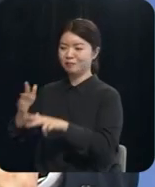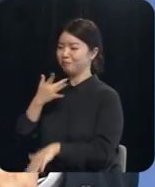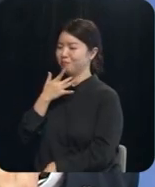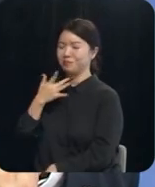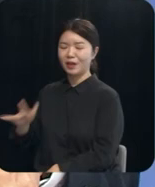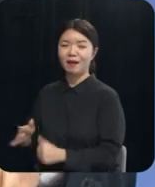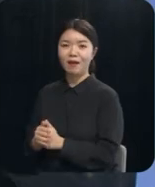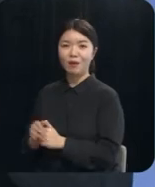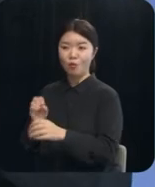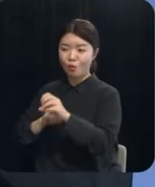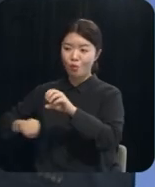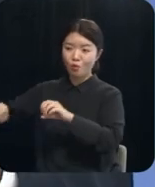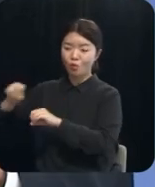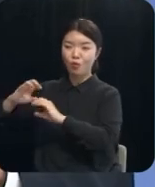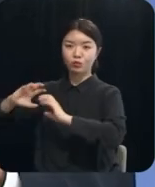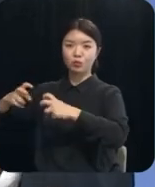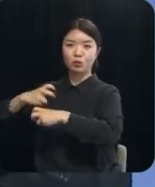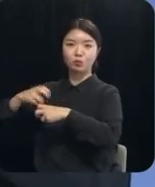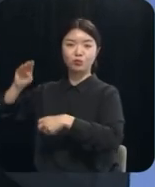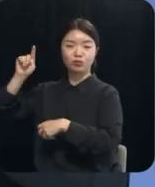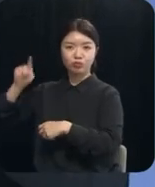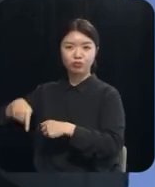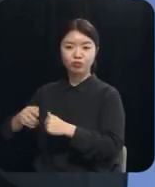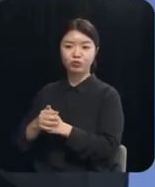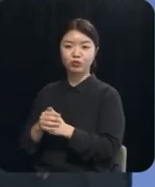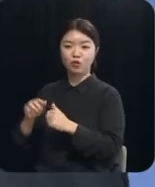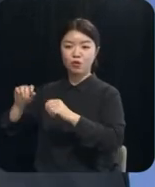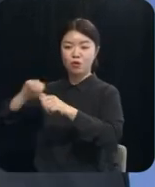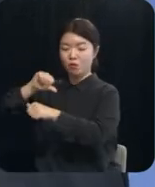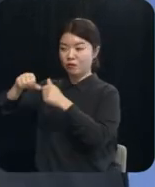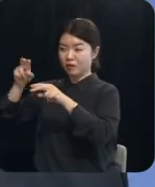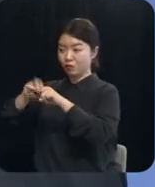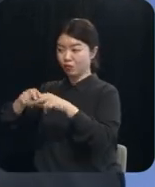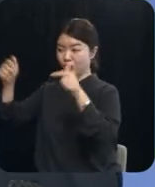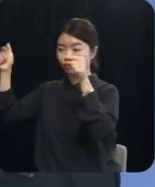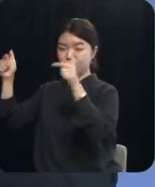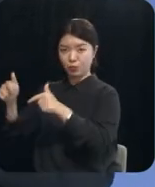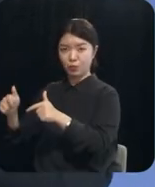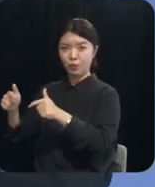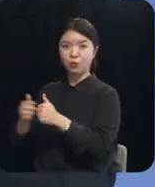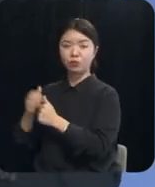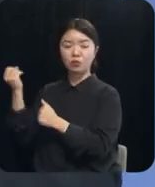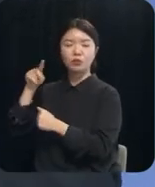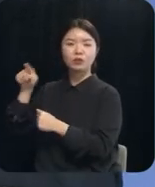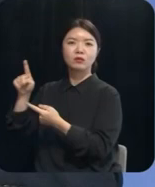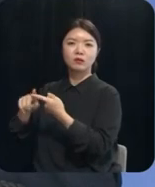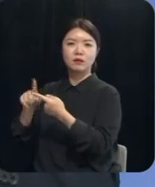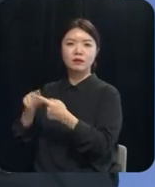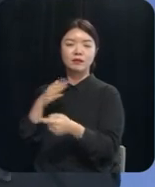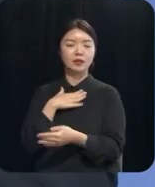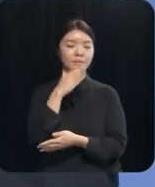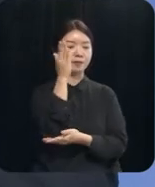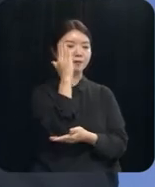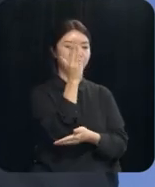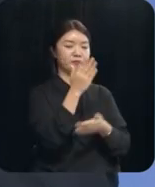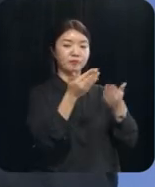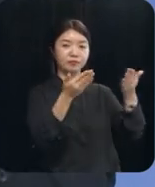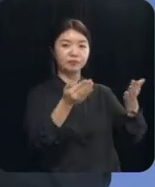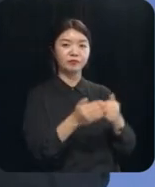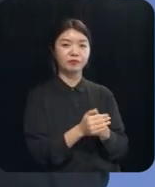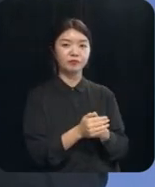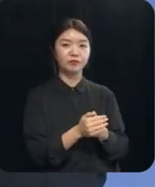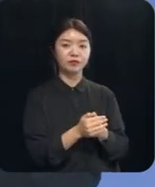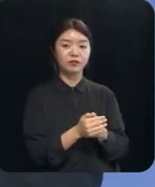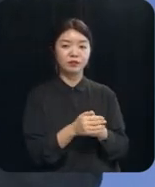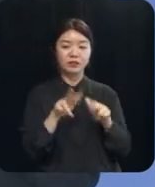지난번에도 오히려 국토교통부는 항공 좌석 수를 줄였고 그리고 그것으로 인해 제가 말씀하겠습니다. 또